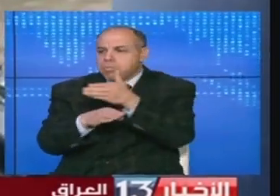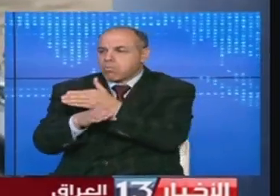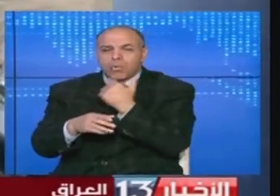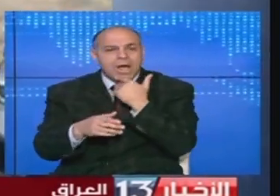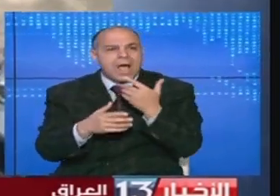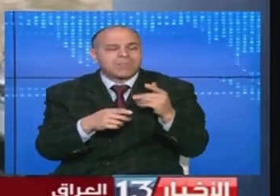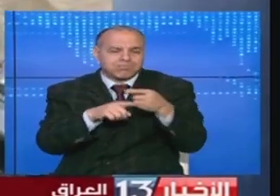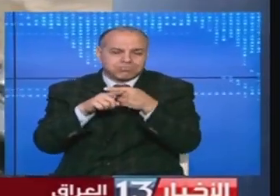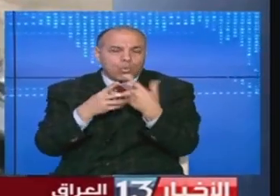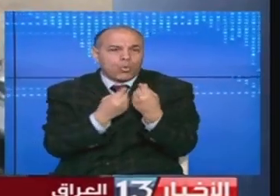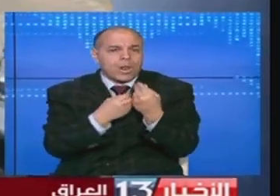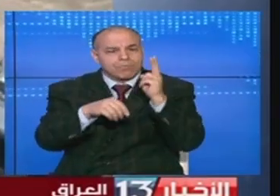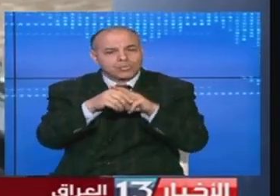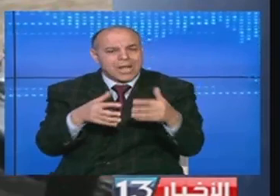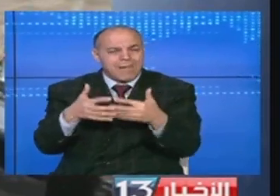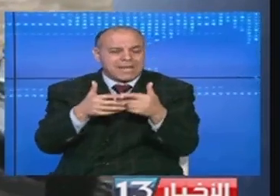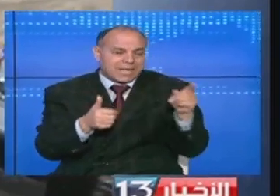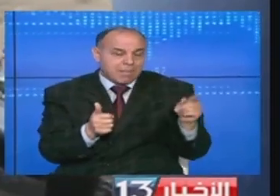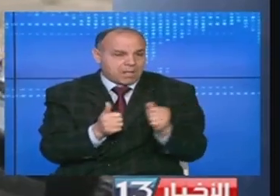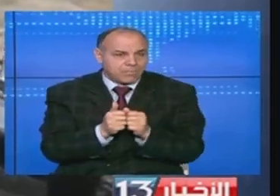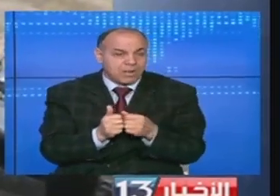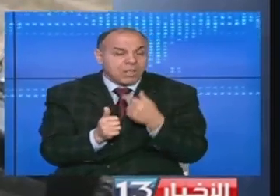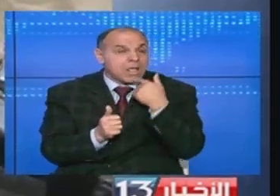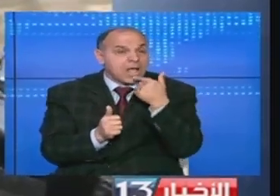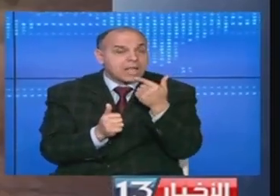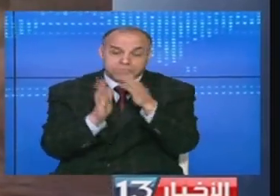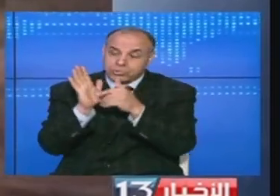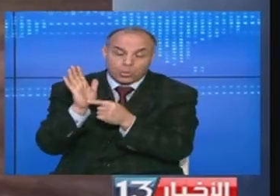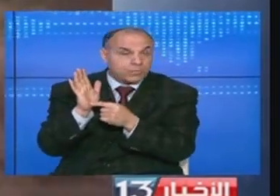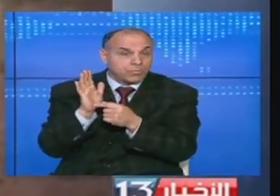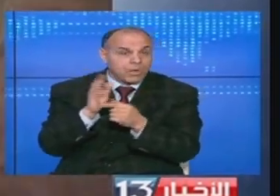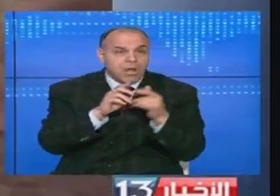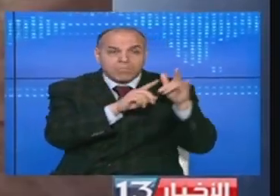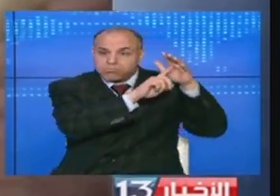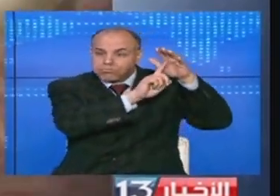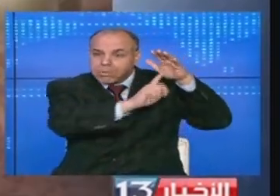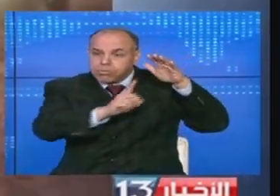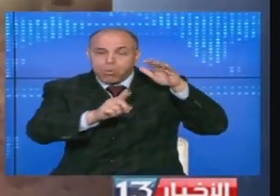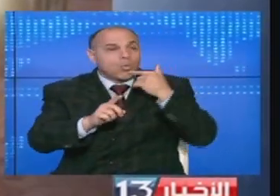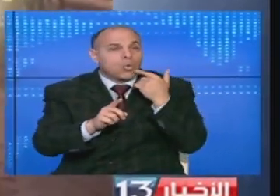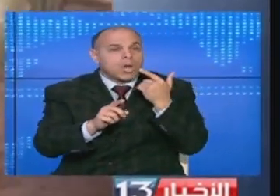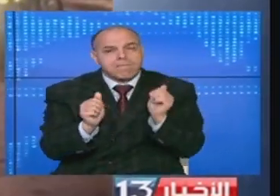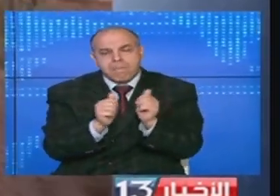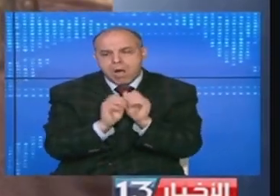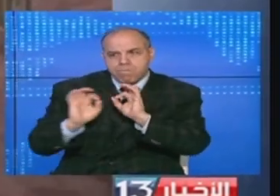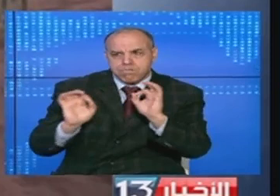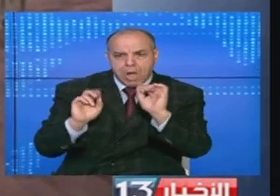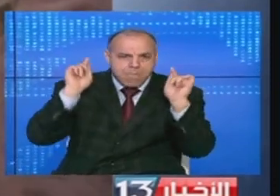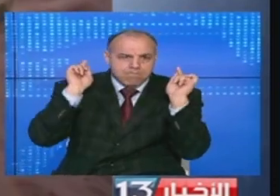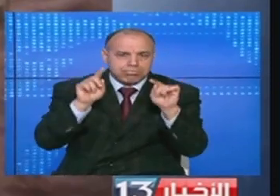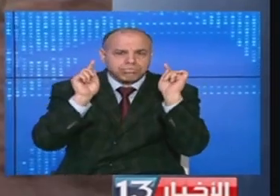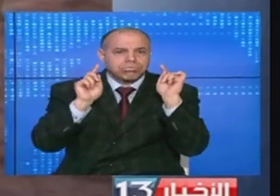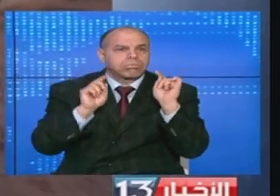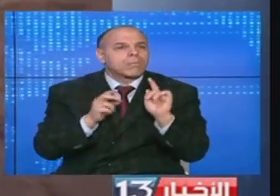قوات التحالف بقياده الولايات المتحده واضاف البيان الضربه كانت دفاعيه ومتناسبه وكانت رد